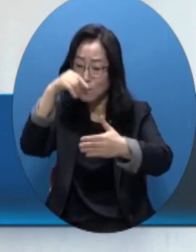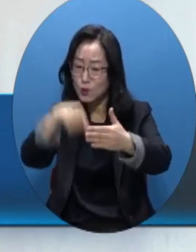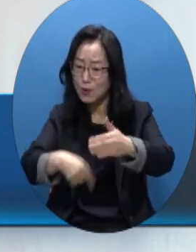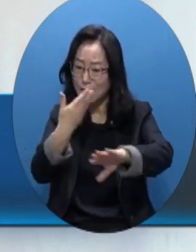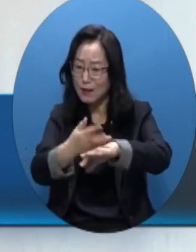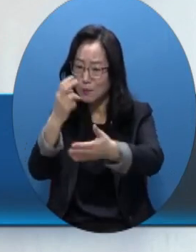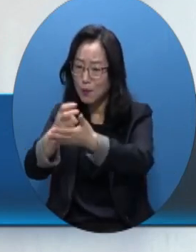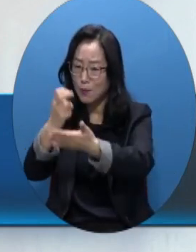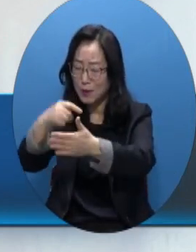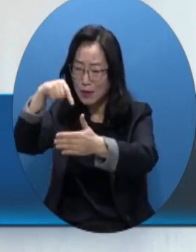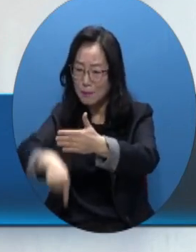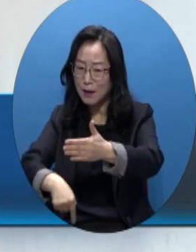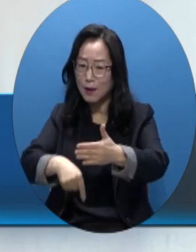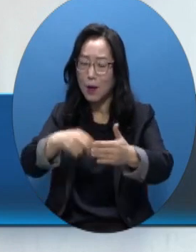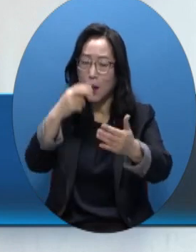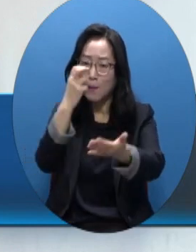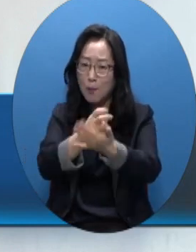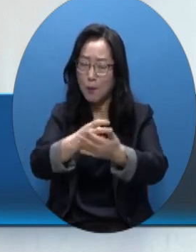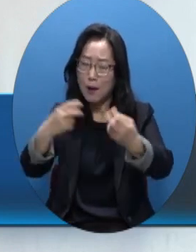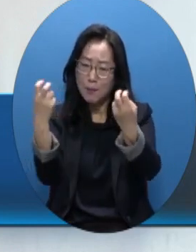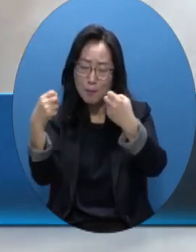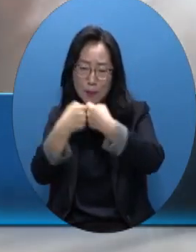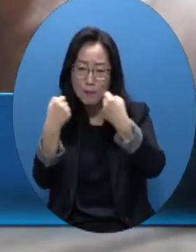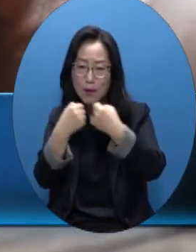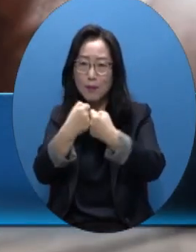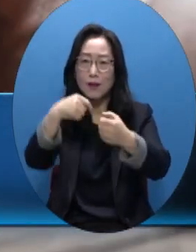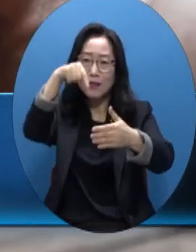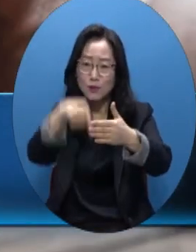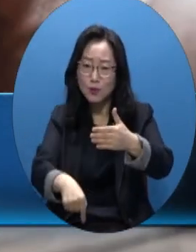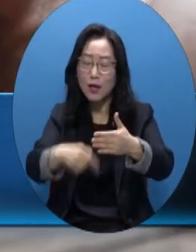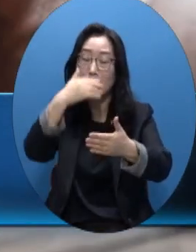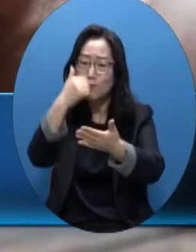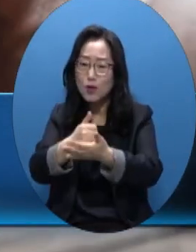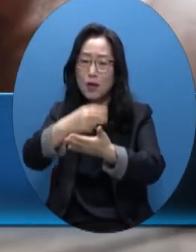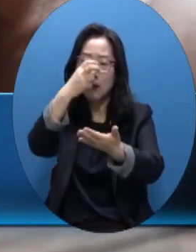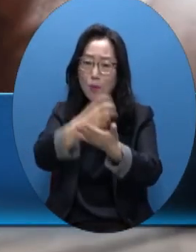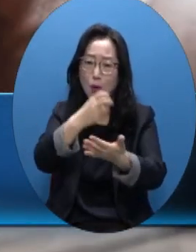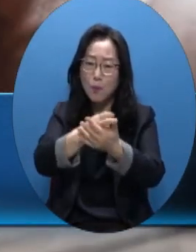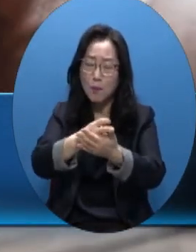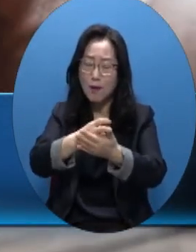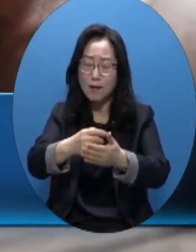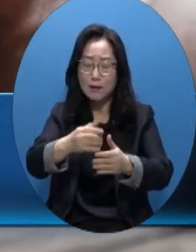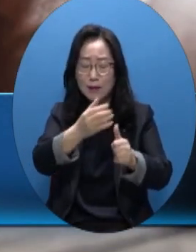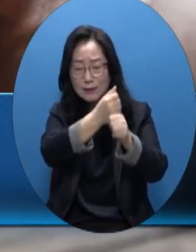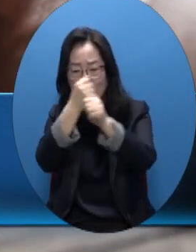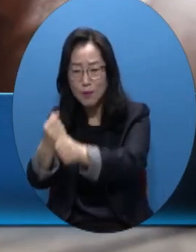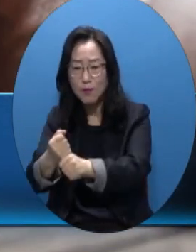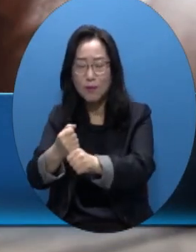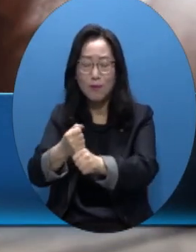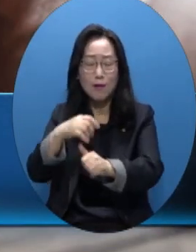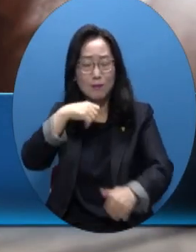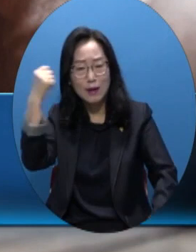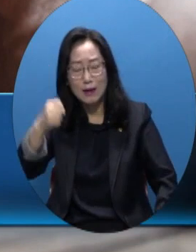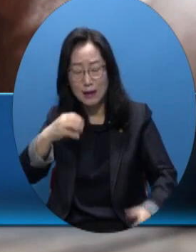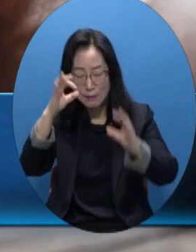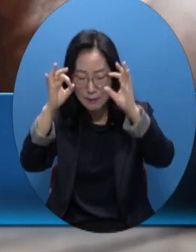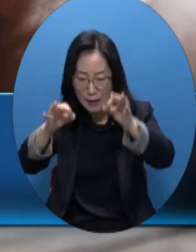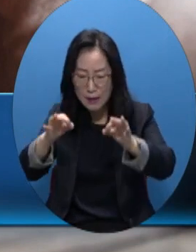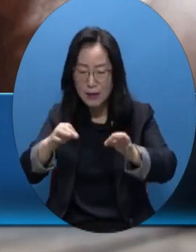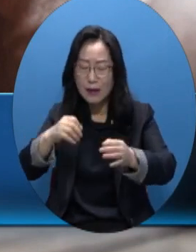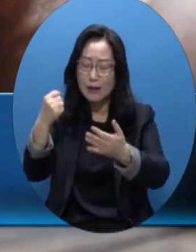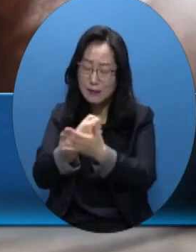법이 내 마음의 법과 싸워 내 7 속에 있는 죄의 법으로 나를 사로잡는 것을 본 돋아 오랄은